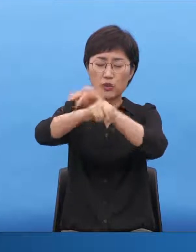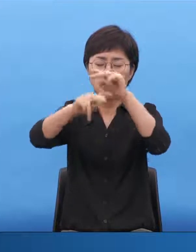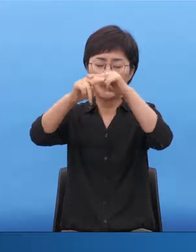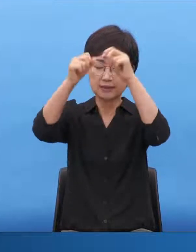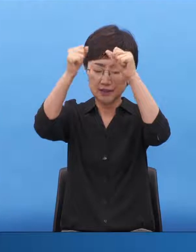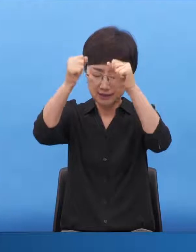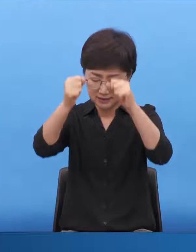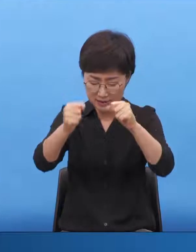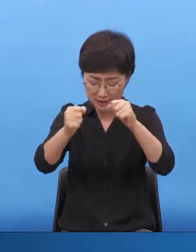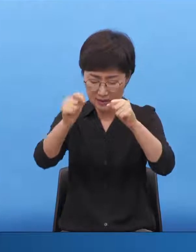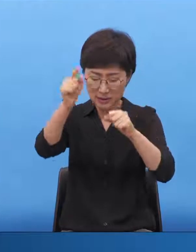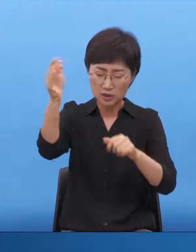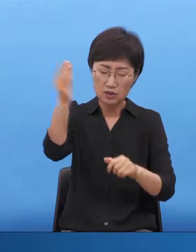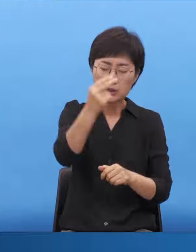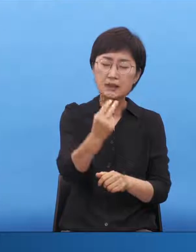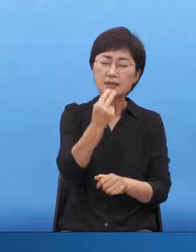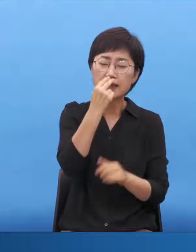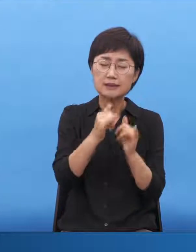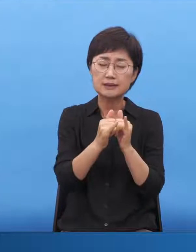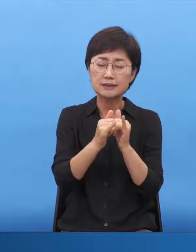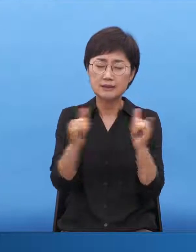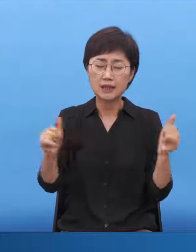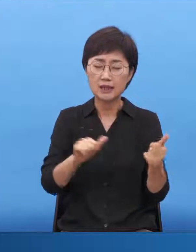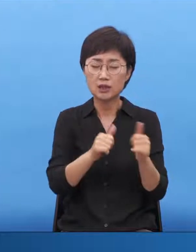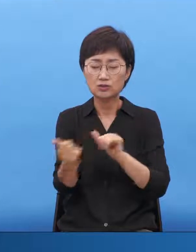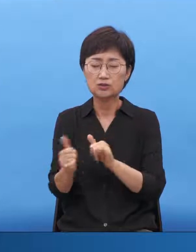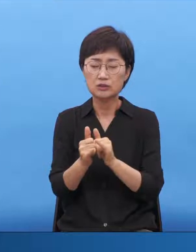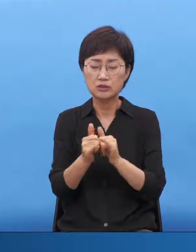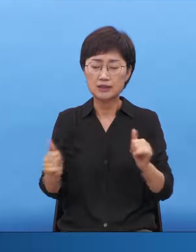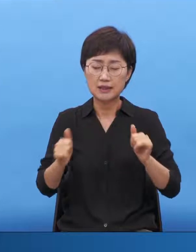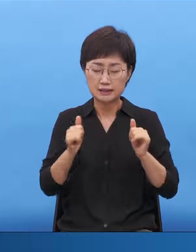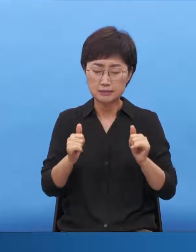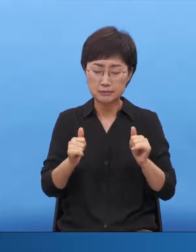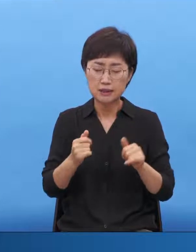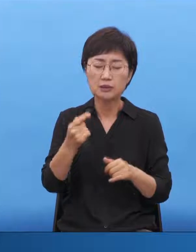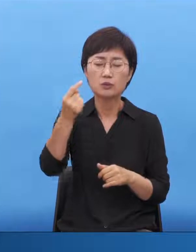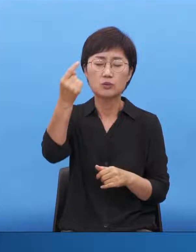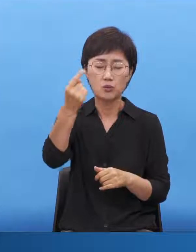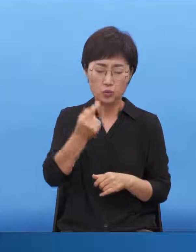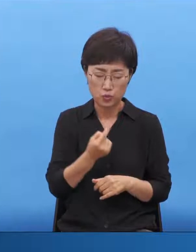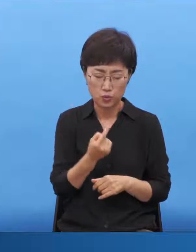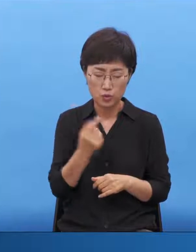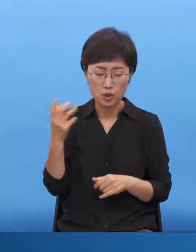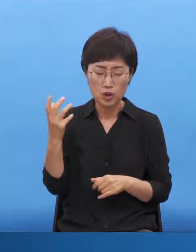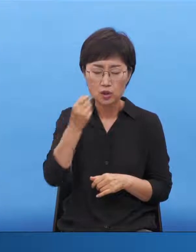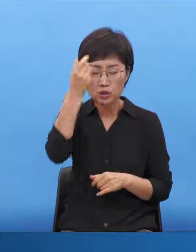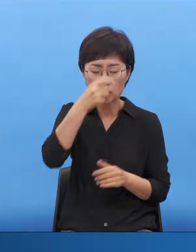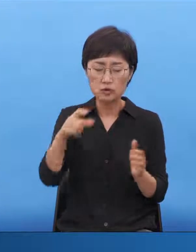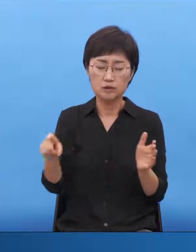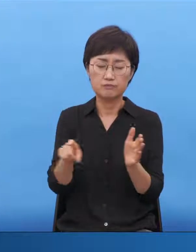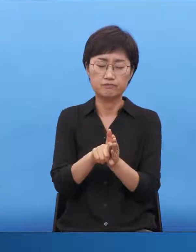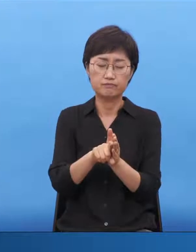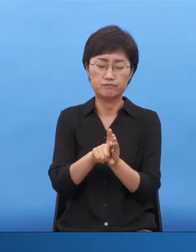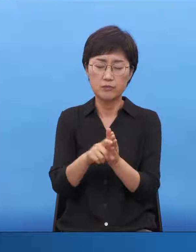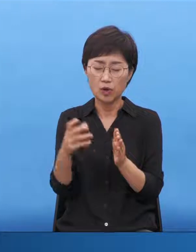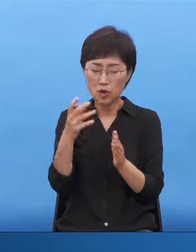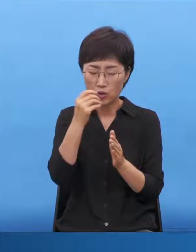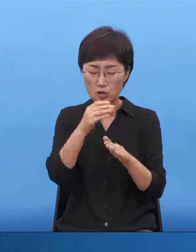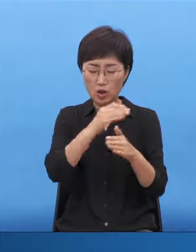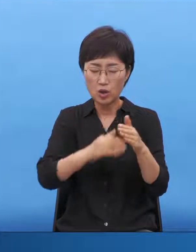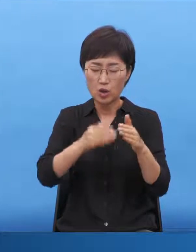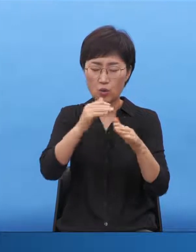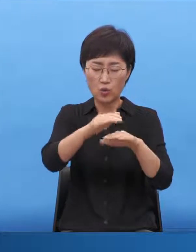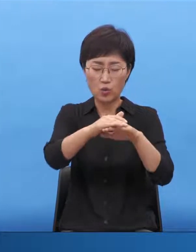하나님 우편에 앉아계시다가 저리로서 산자와 죽은 자를 심판하러 오시리라. 성령을